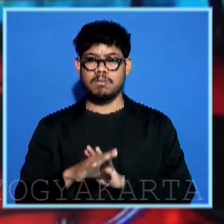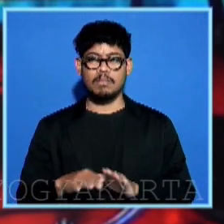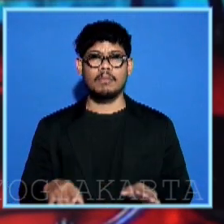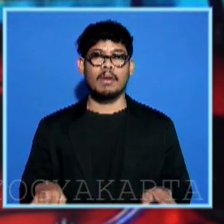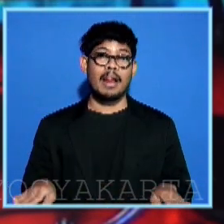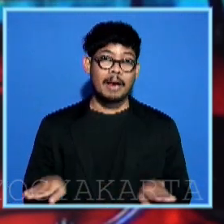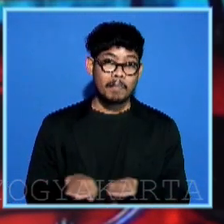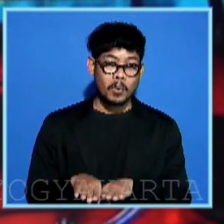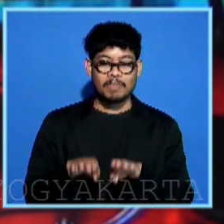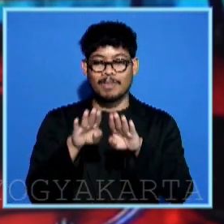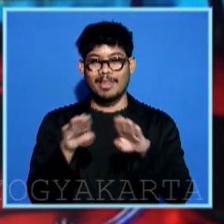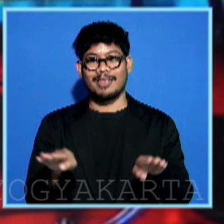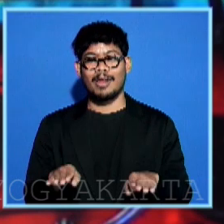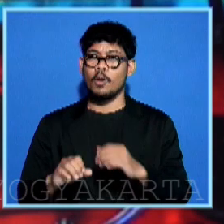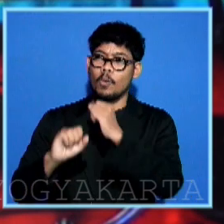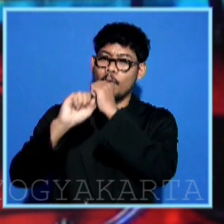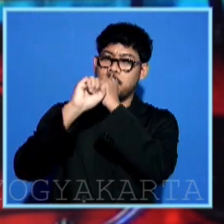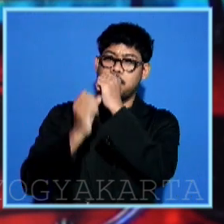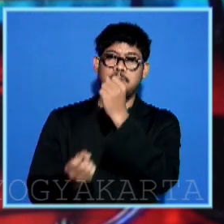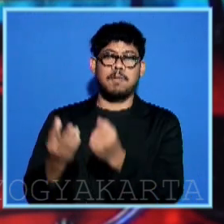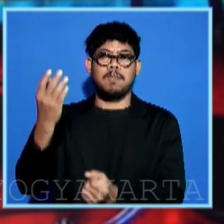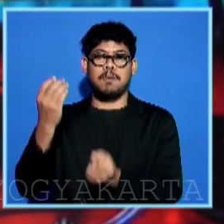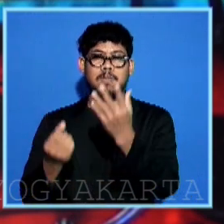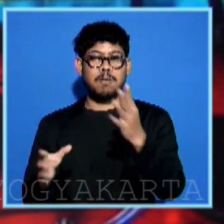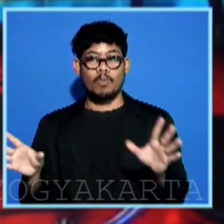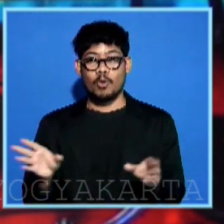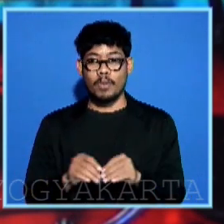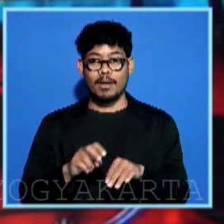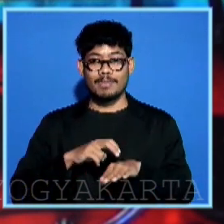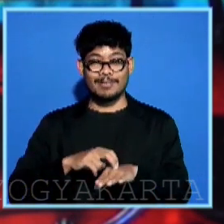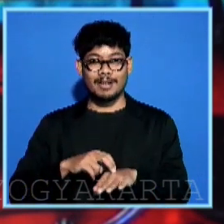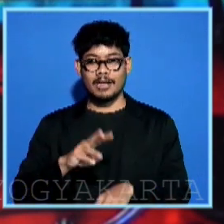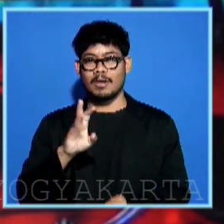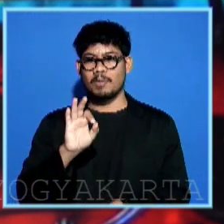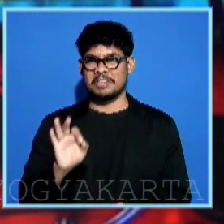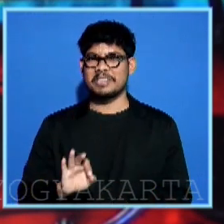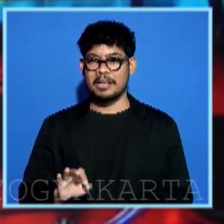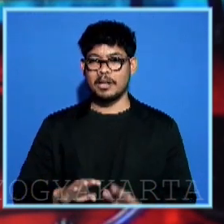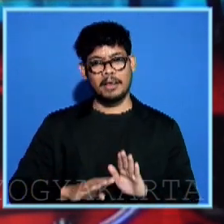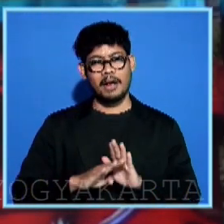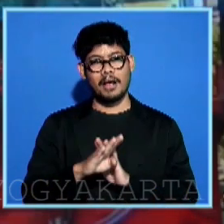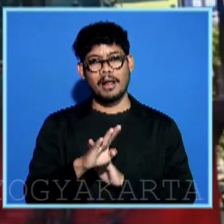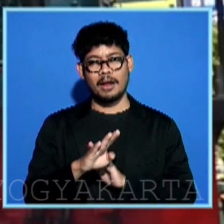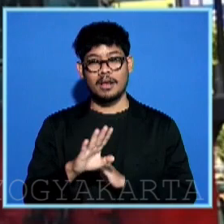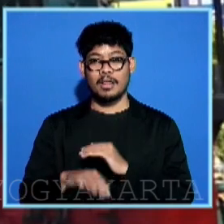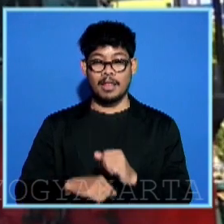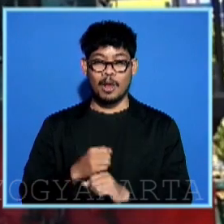204 jumlah penumpang juga diperkirakan lebih tinggi 30% dibandingkan momen yang sama tahun